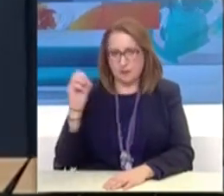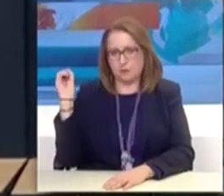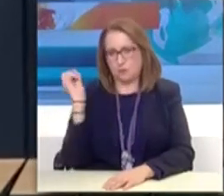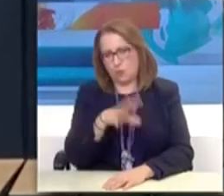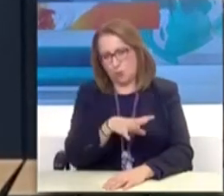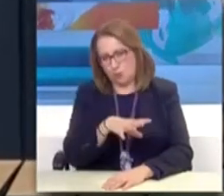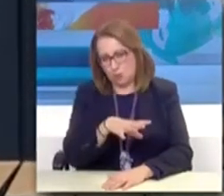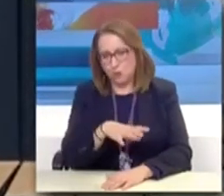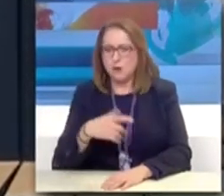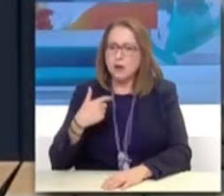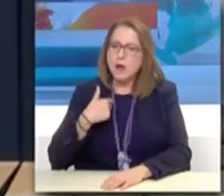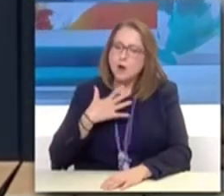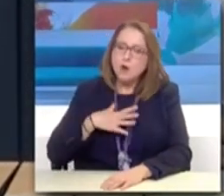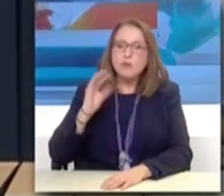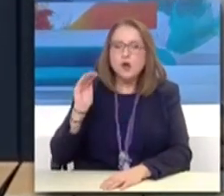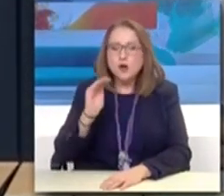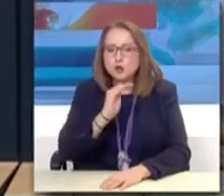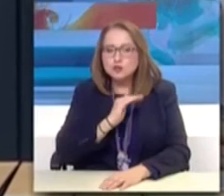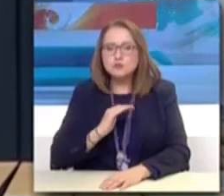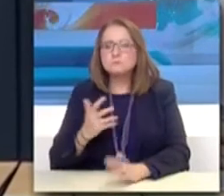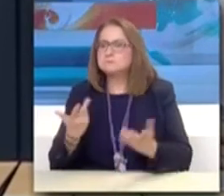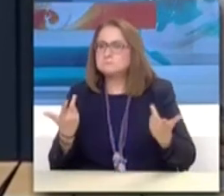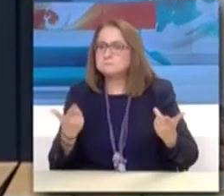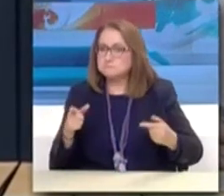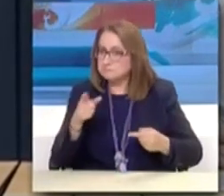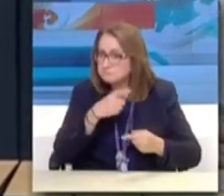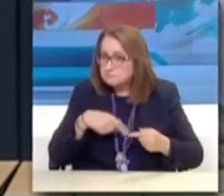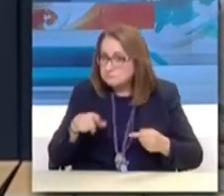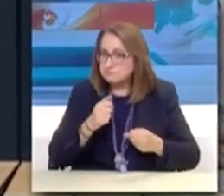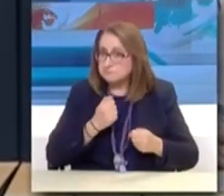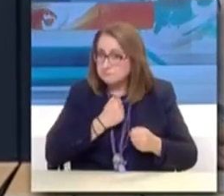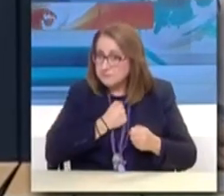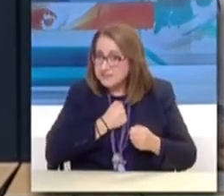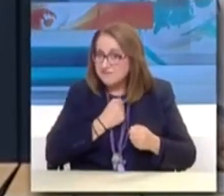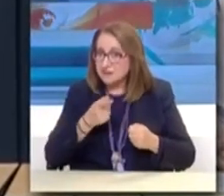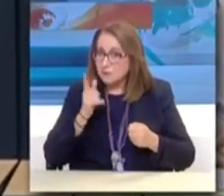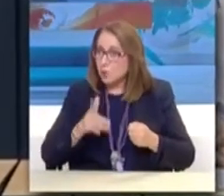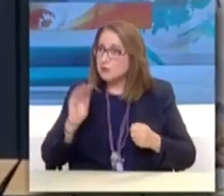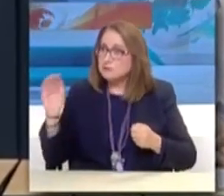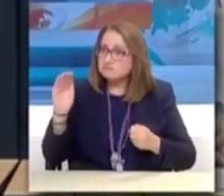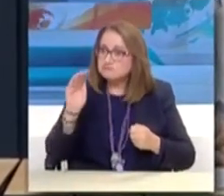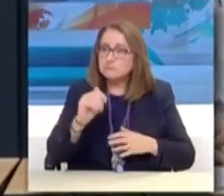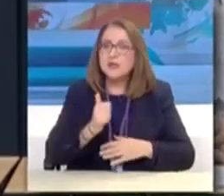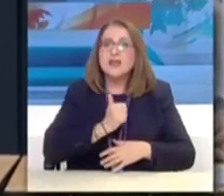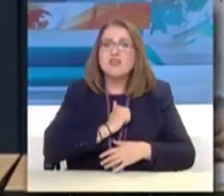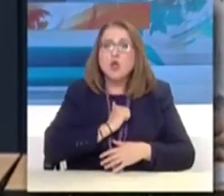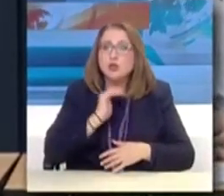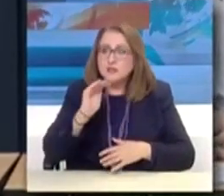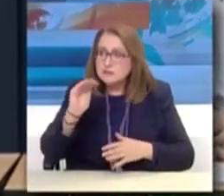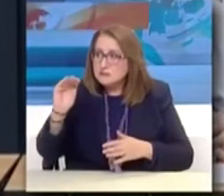αν το γεγονός αυτό σας κάνει να πιστεύετε ότι μπορεί να απευθυνθείτε και σε άλλους ιδιώτες προκειμένου να